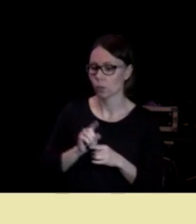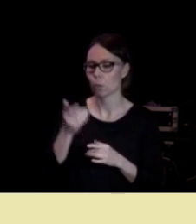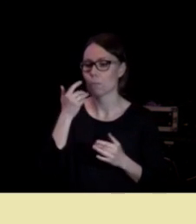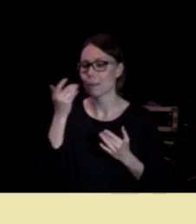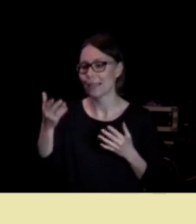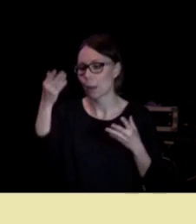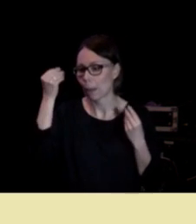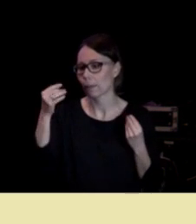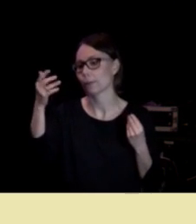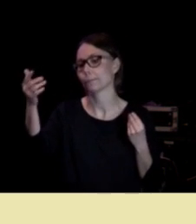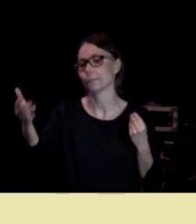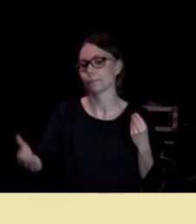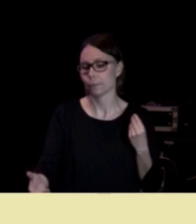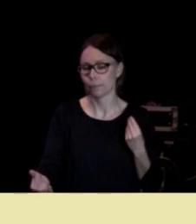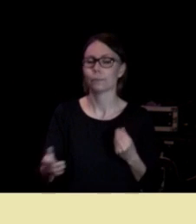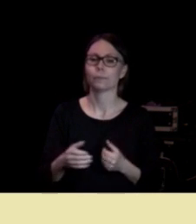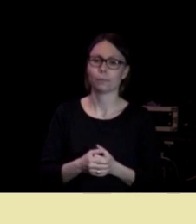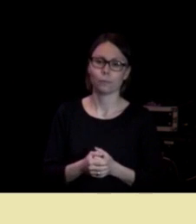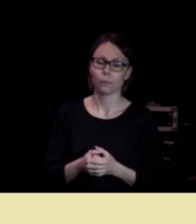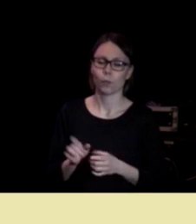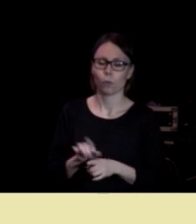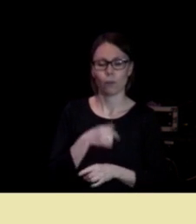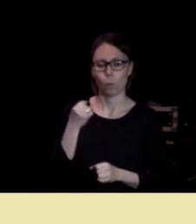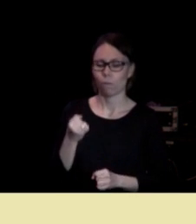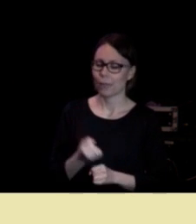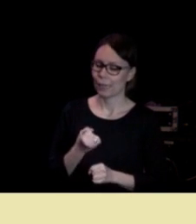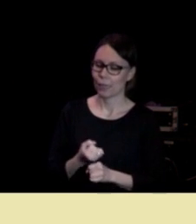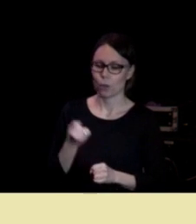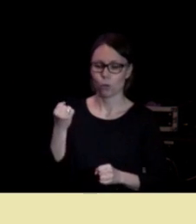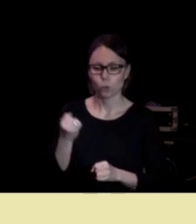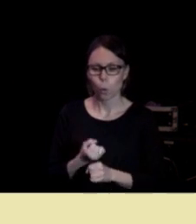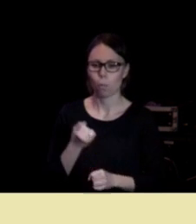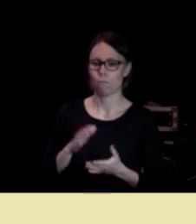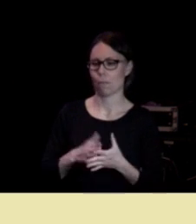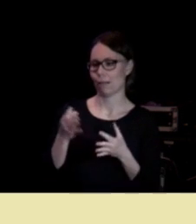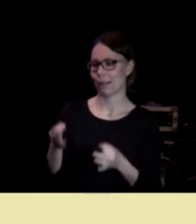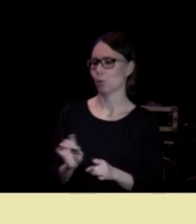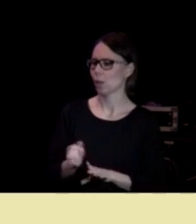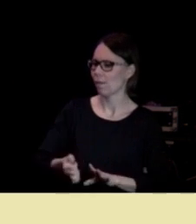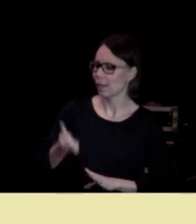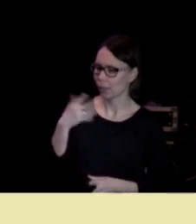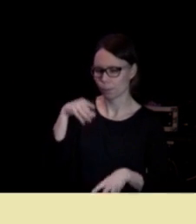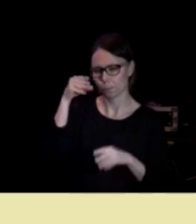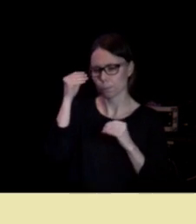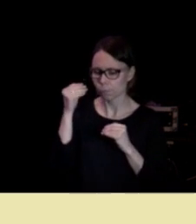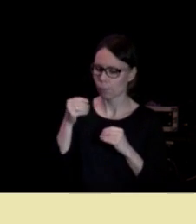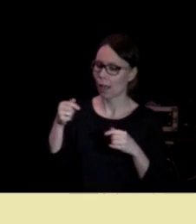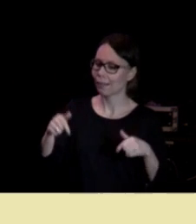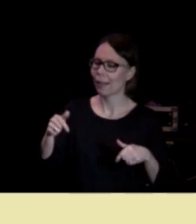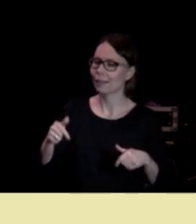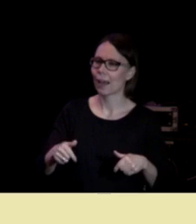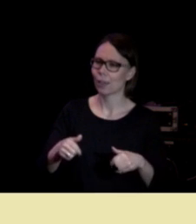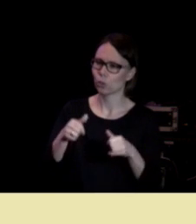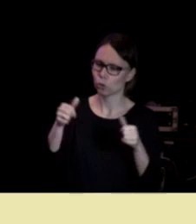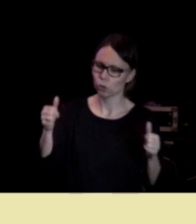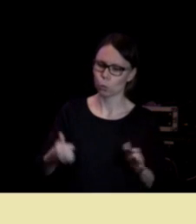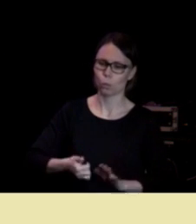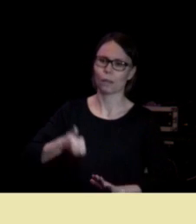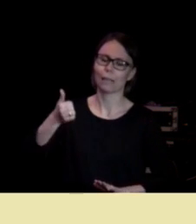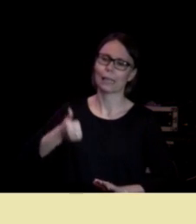bli demente, som vi må virkelig jobbe med disse tingene. Så jeg tror det er veldig viktig å ta det inn over oss, at dette er en veldig stor og